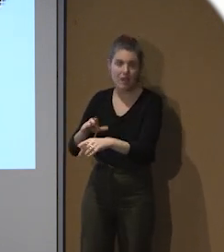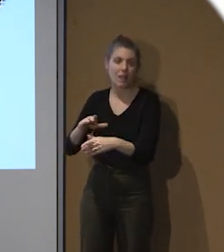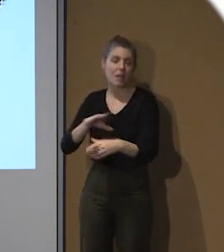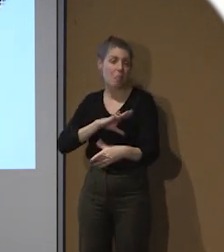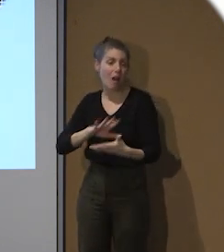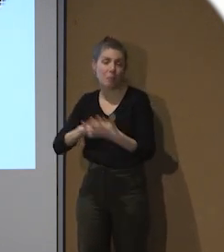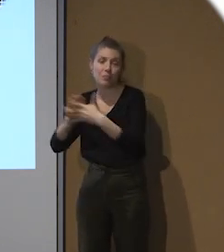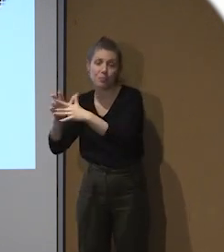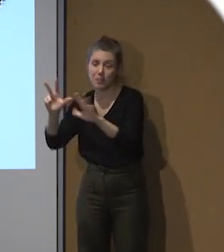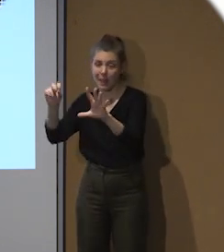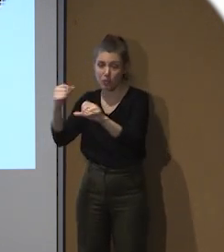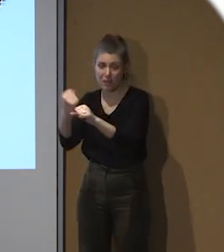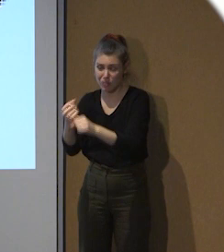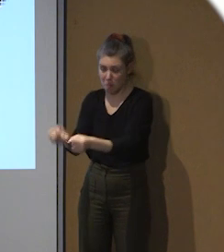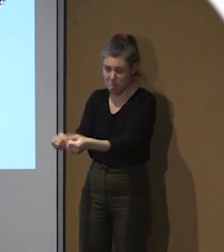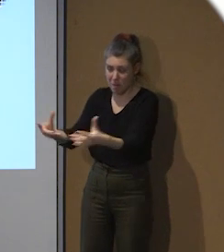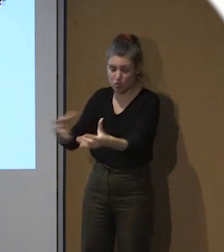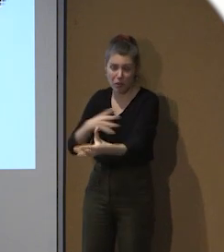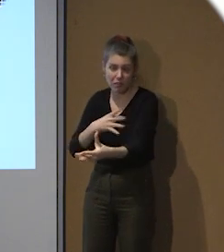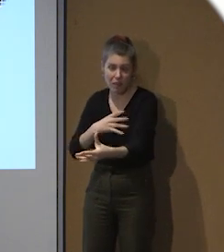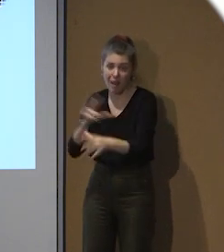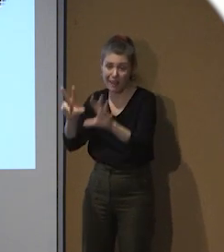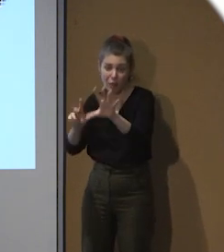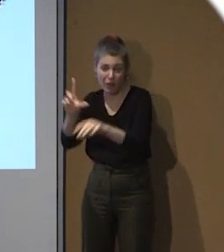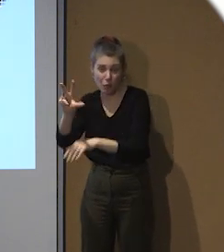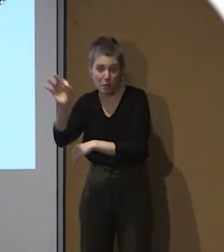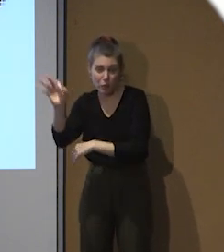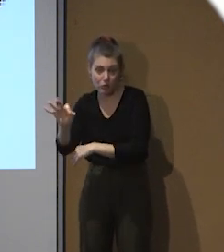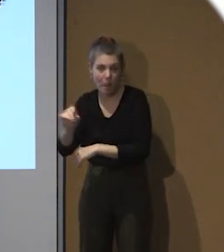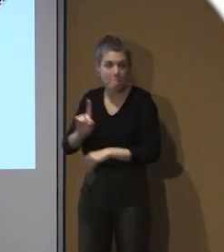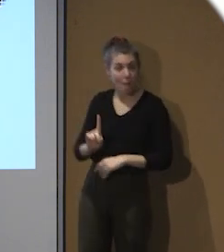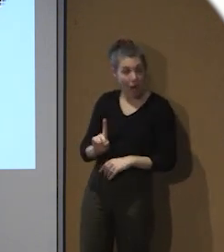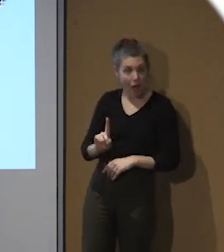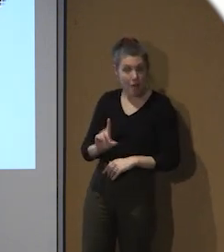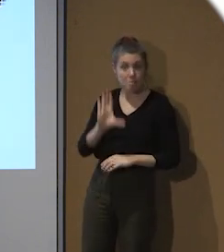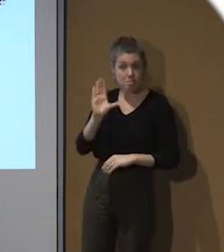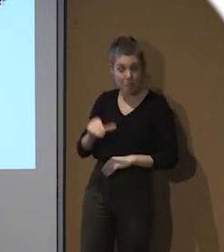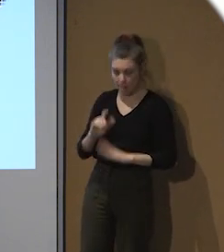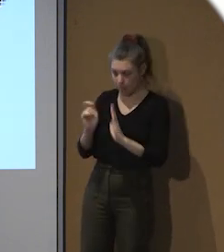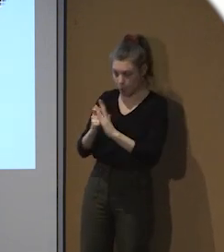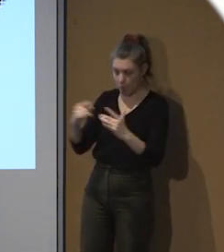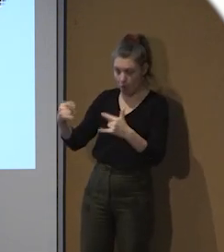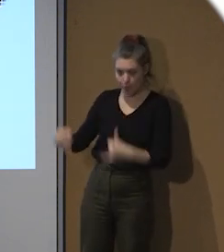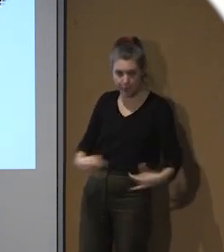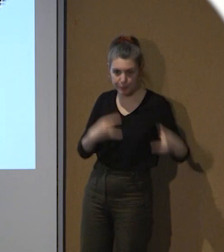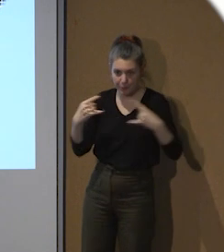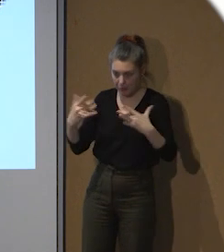l'arthrose. Vous voyez, 83%. Mais ce n'est pas pour autant, là c'est du descriptif. On ne dit pas, vous avez ça,